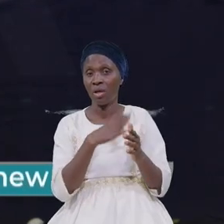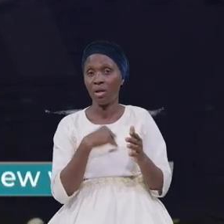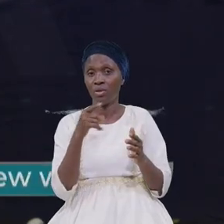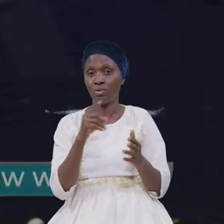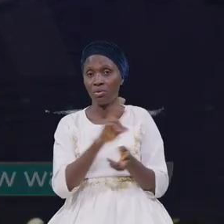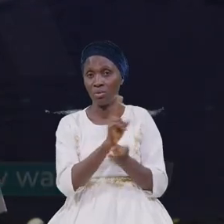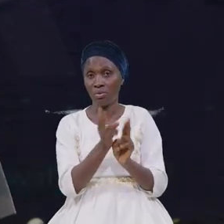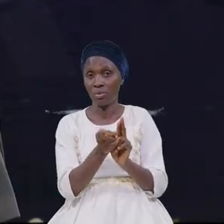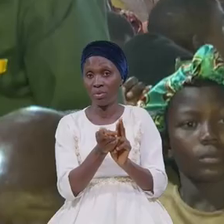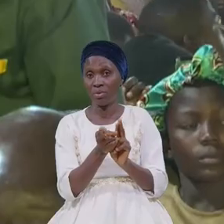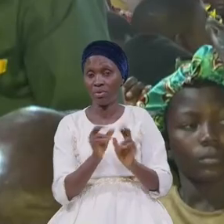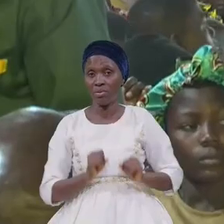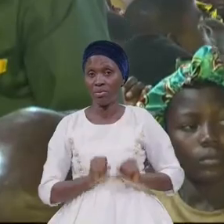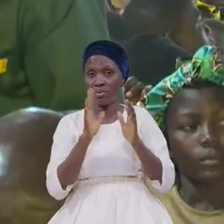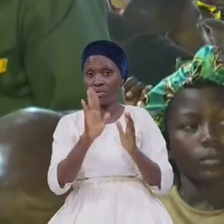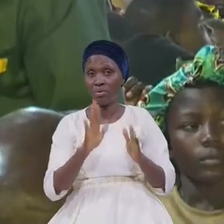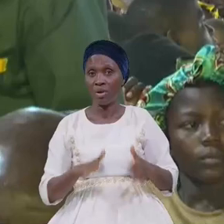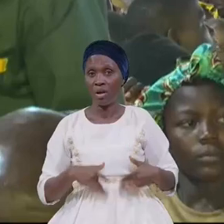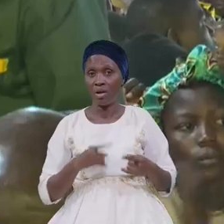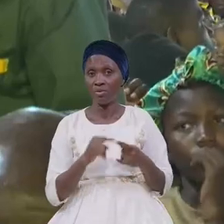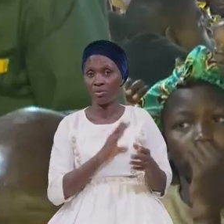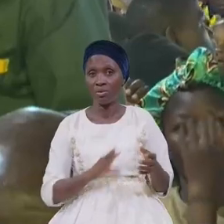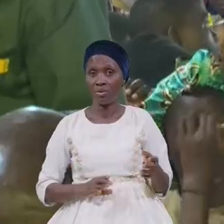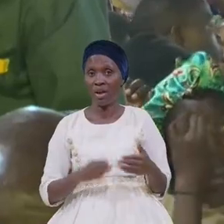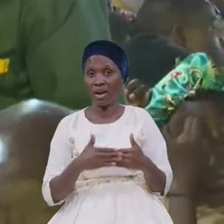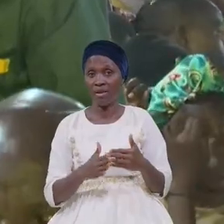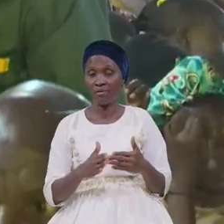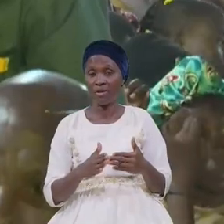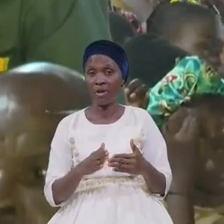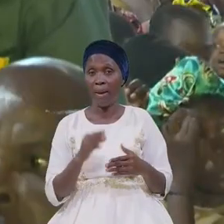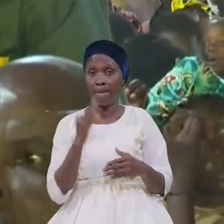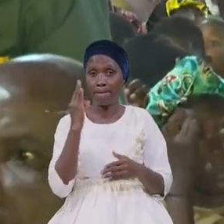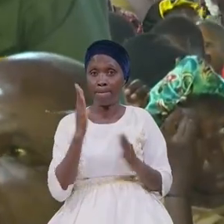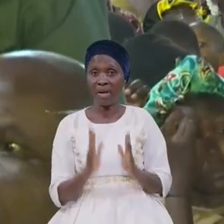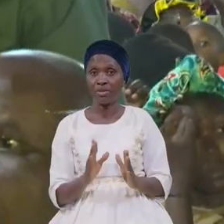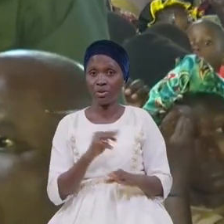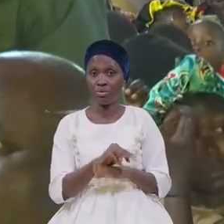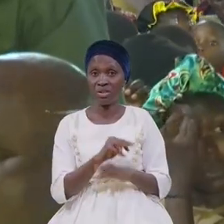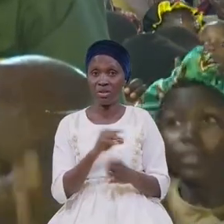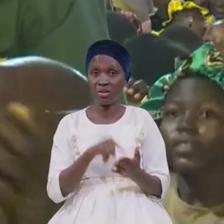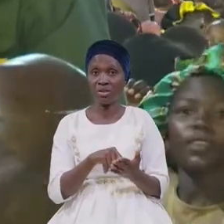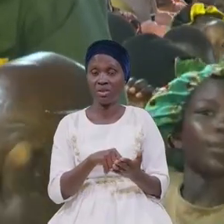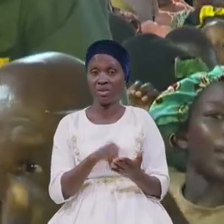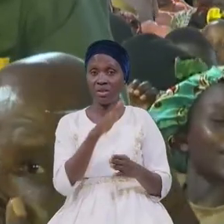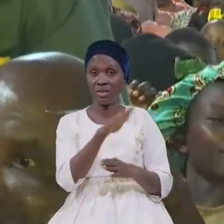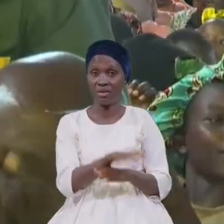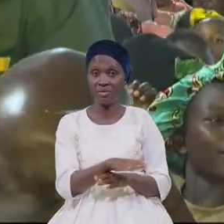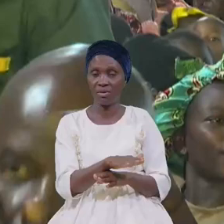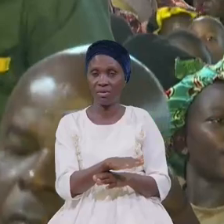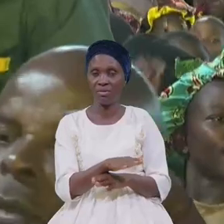vous suivez en ligne, vous avez donné votre vie à Christ après le message. Il y a un lien